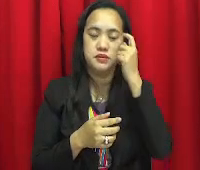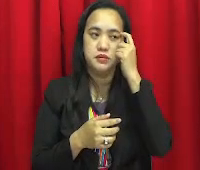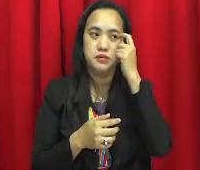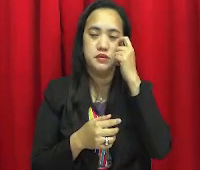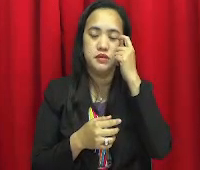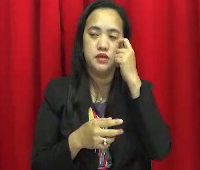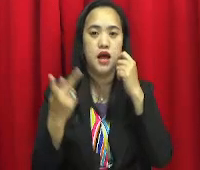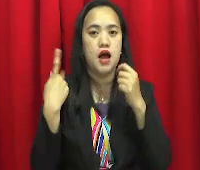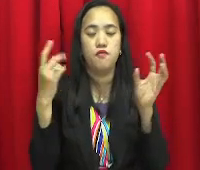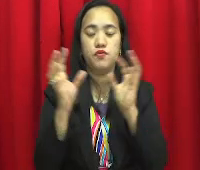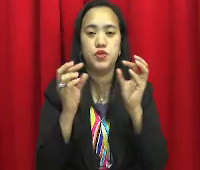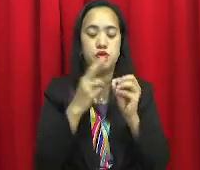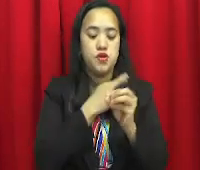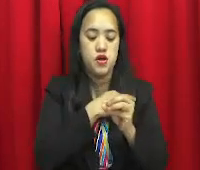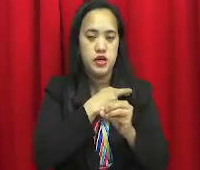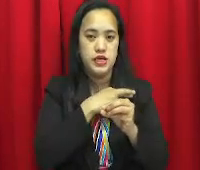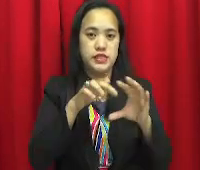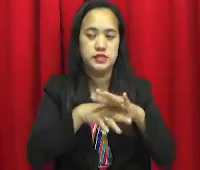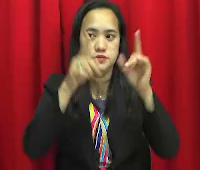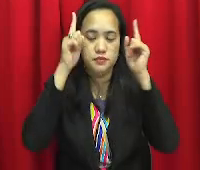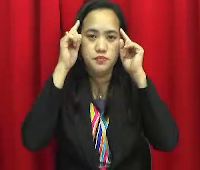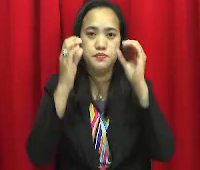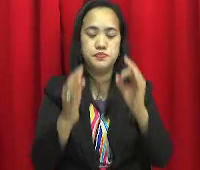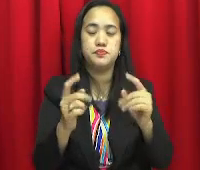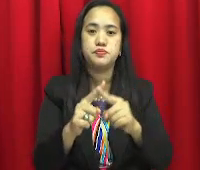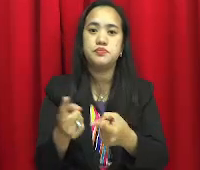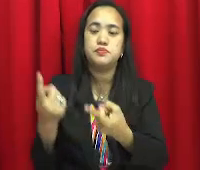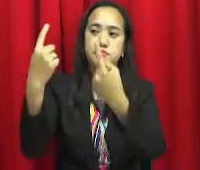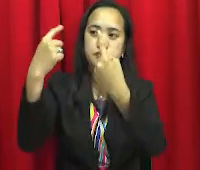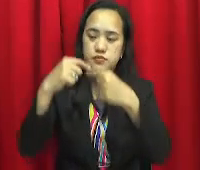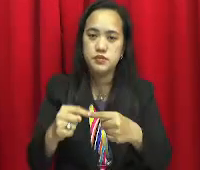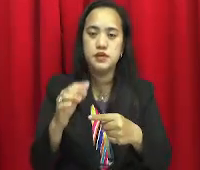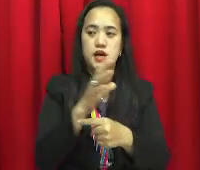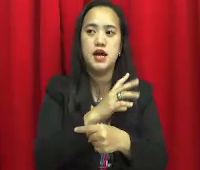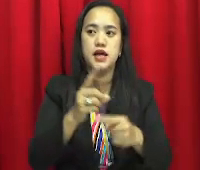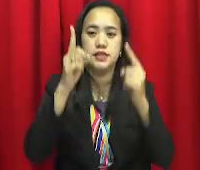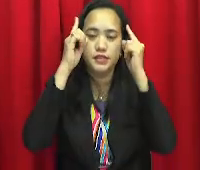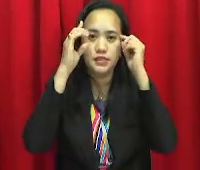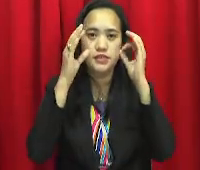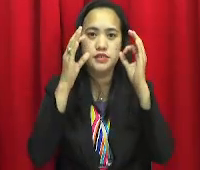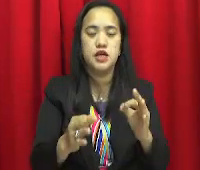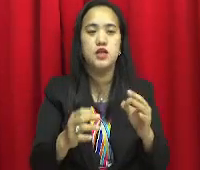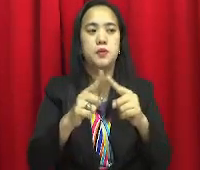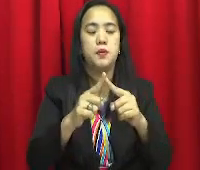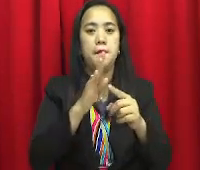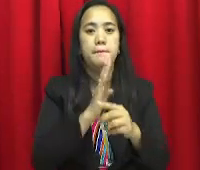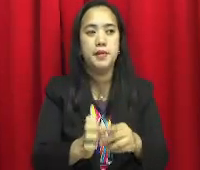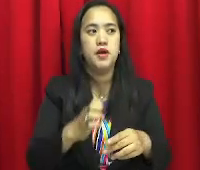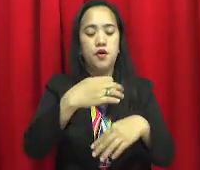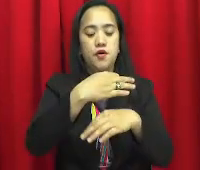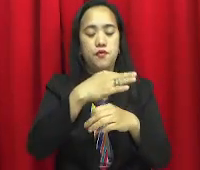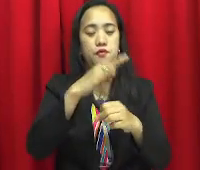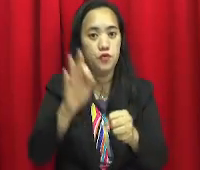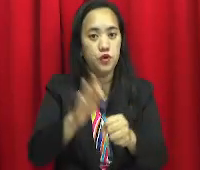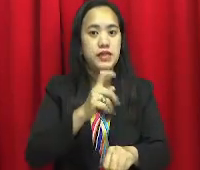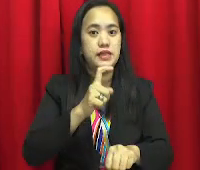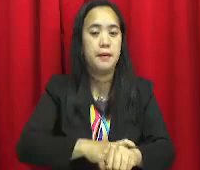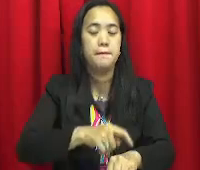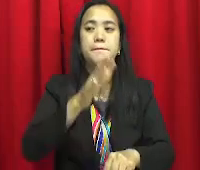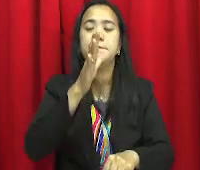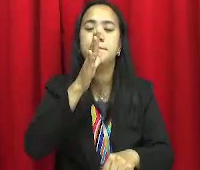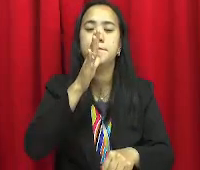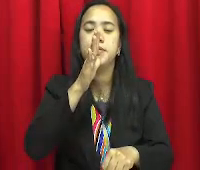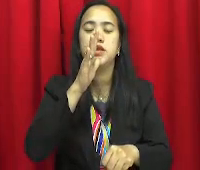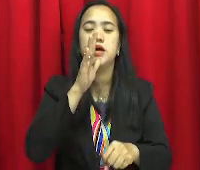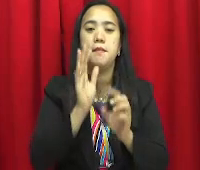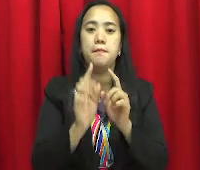No regrets din ako sa decision kong umuwi dito at nag-decide maging full-time mother. Hesitant nung una, but if we